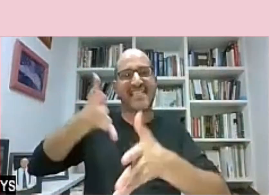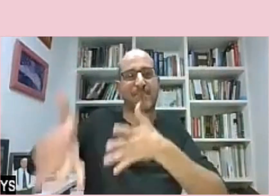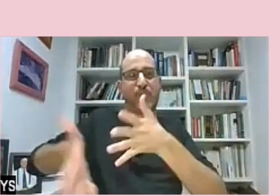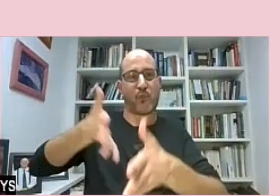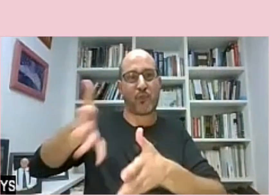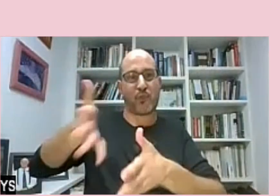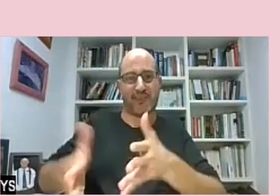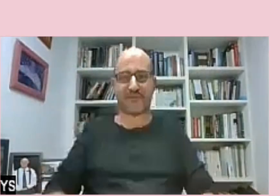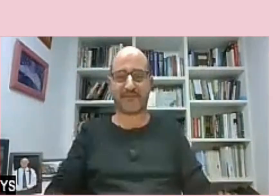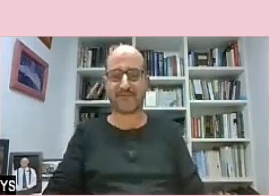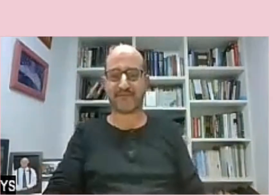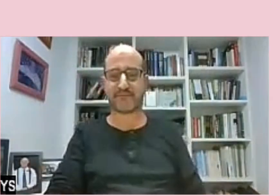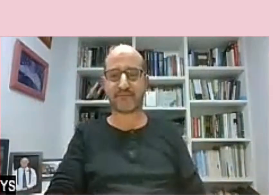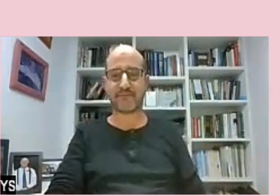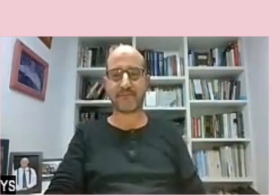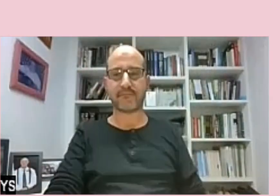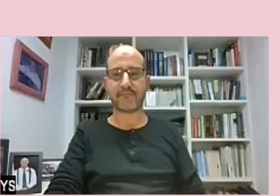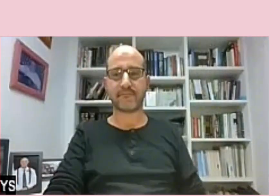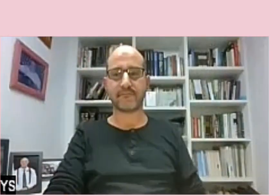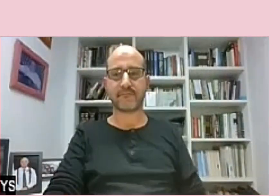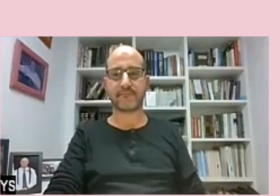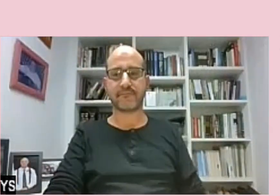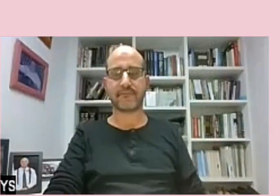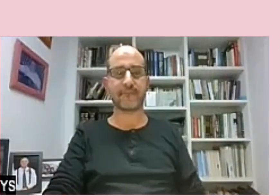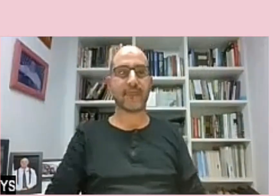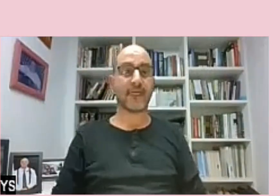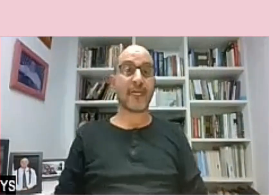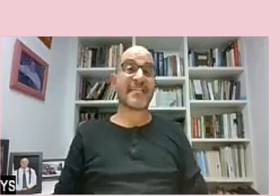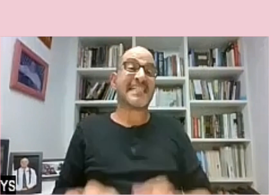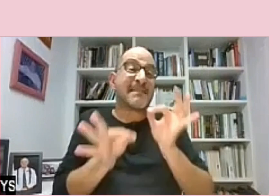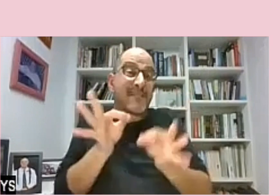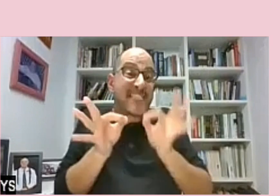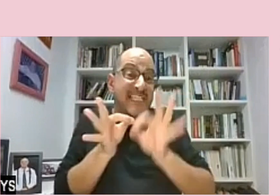זה ראייה וסימון.